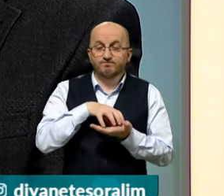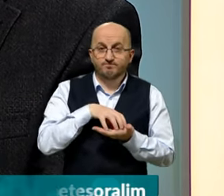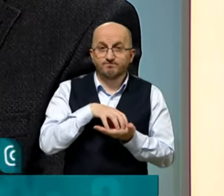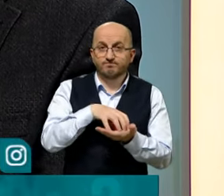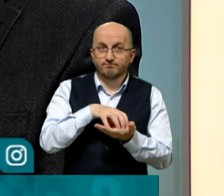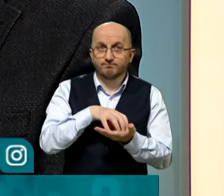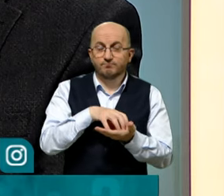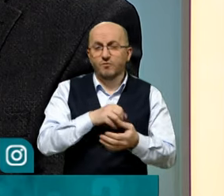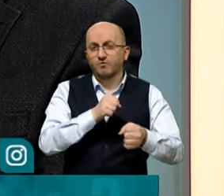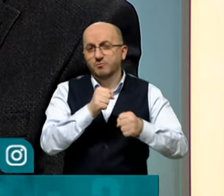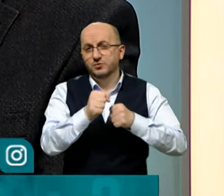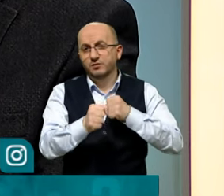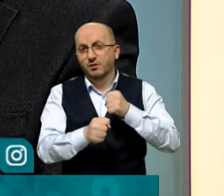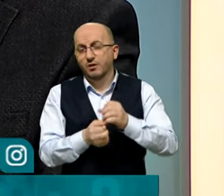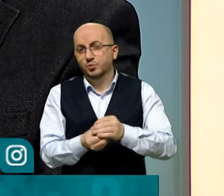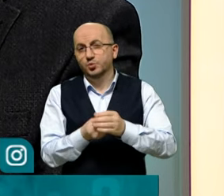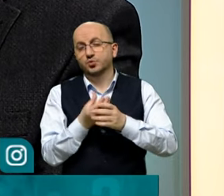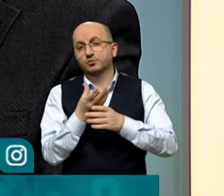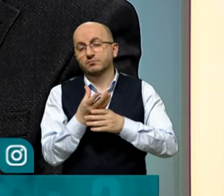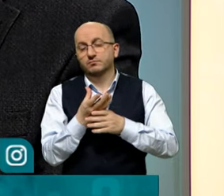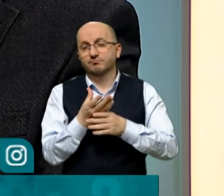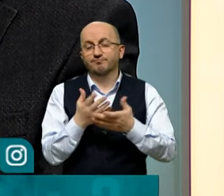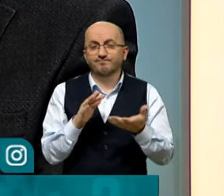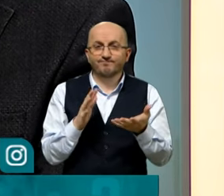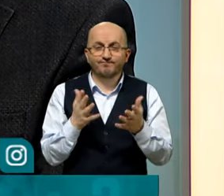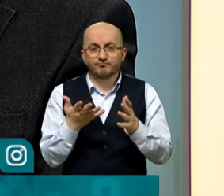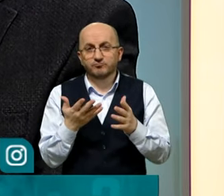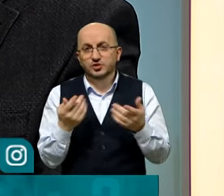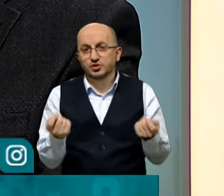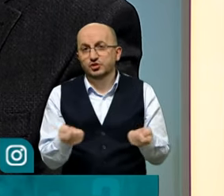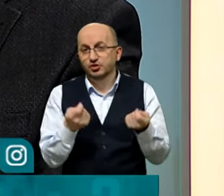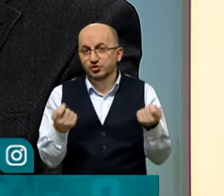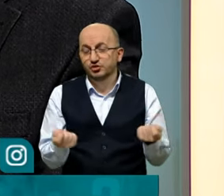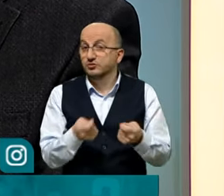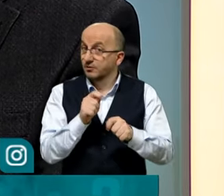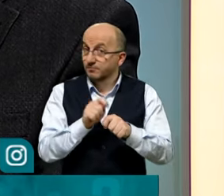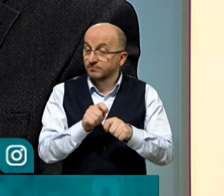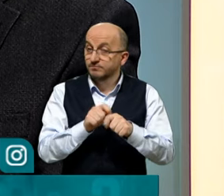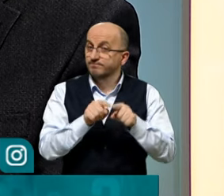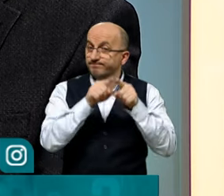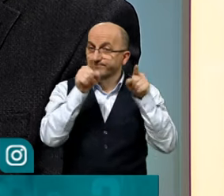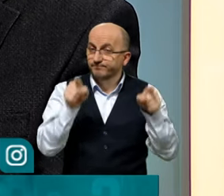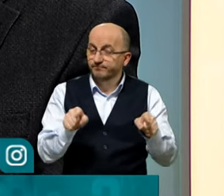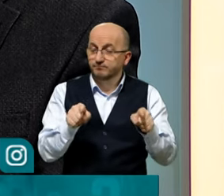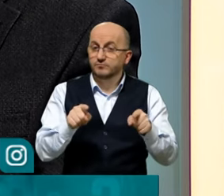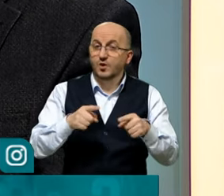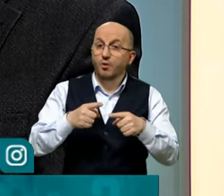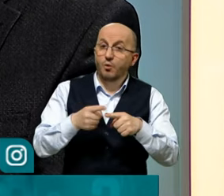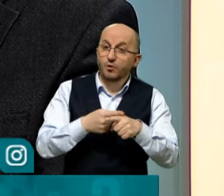mesela Fabrikalar kurup ya da işletmeler kurup oralarda sermaye